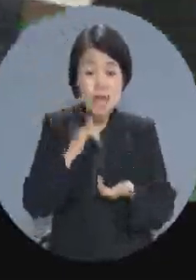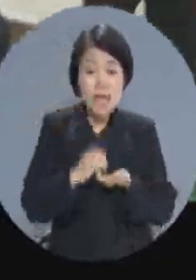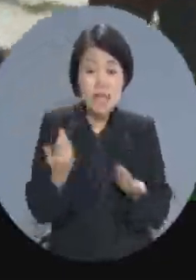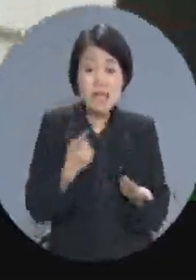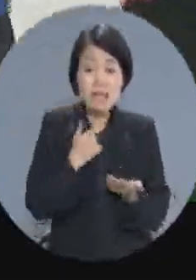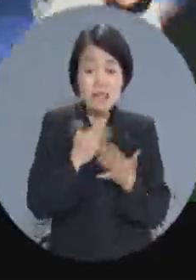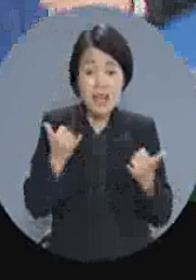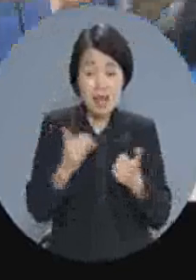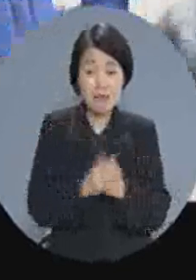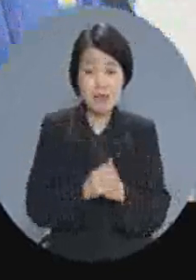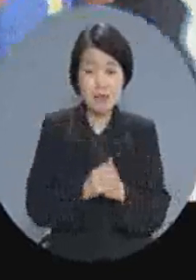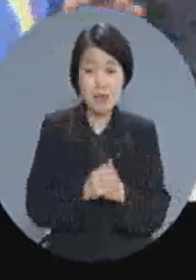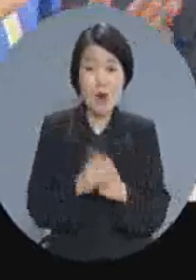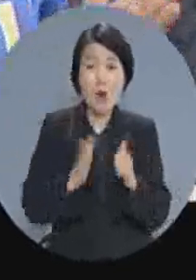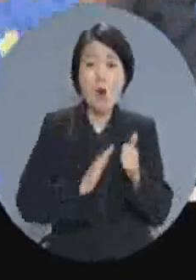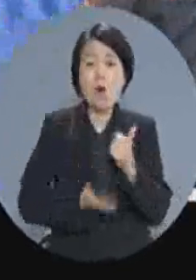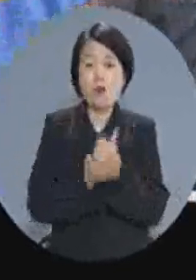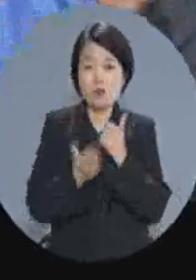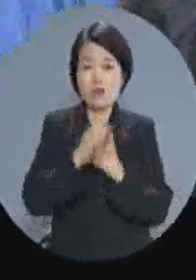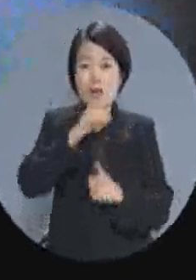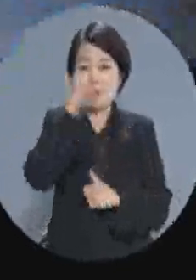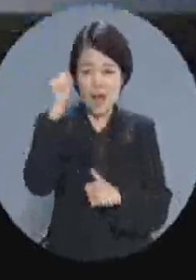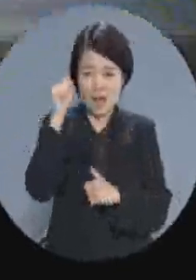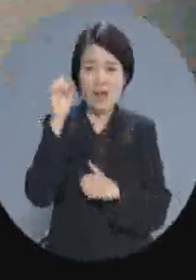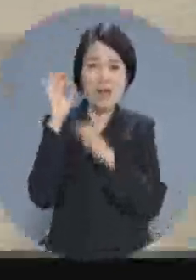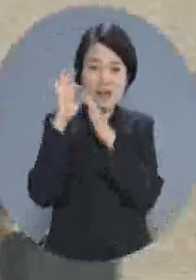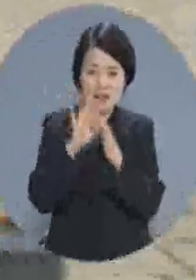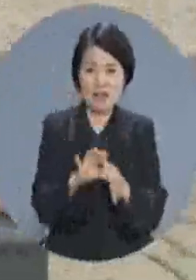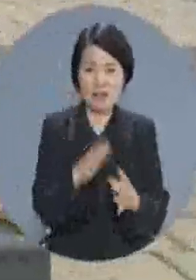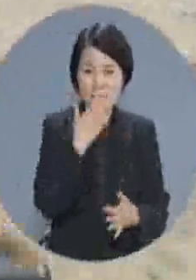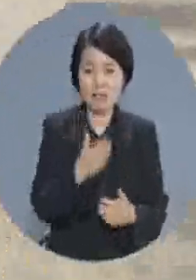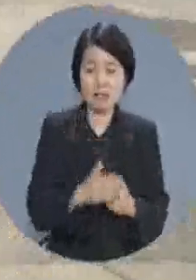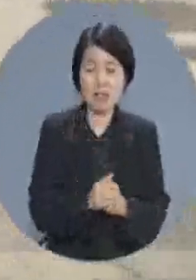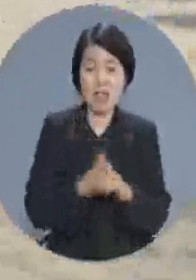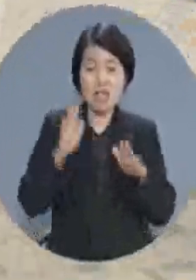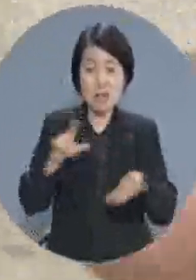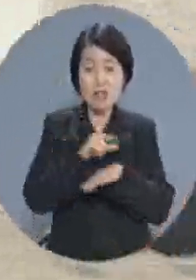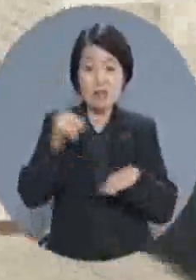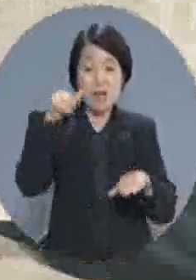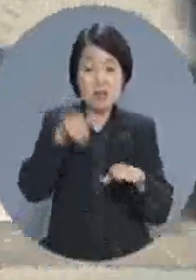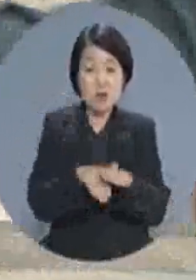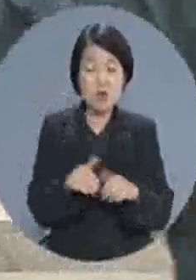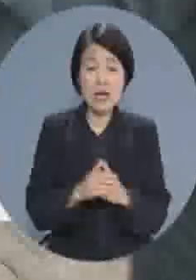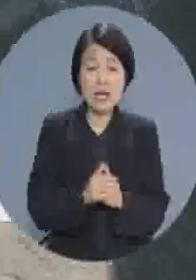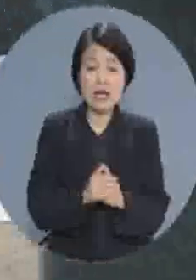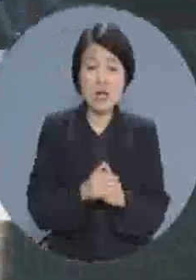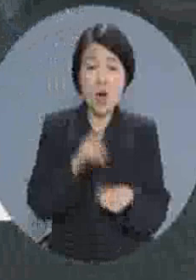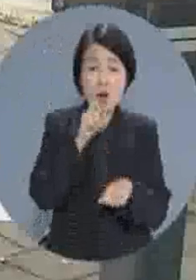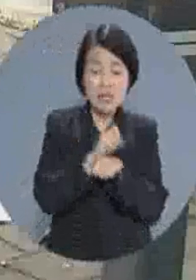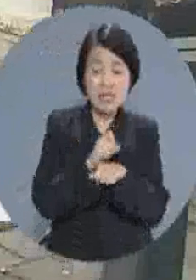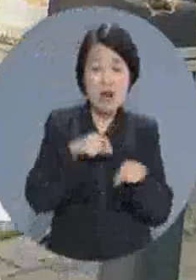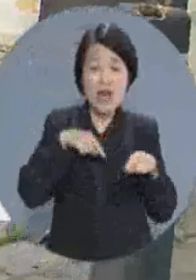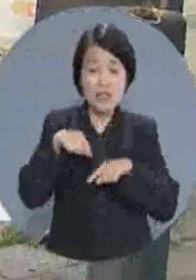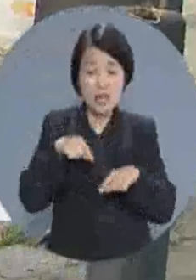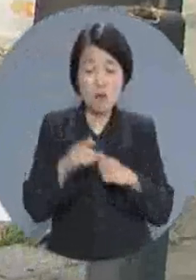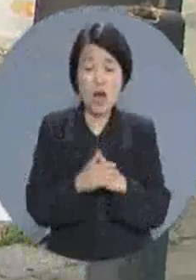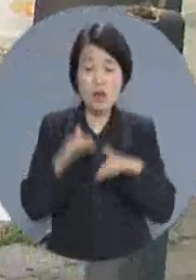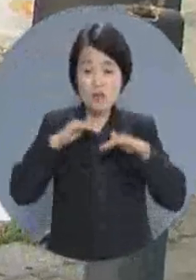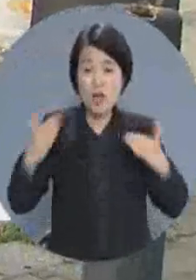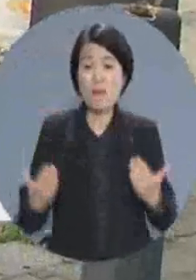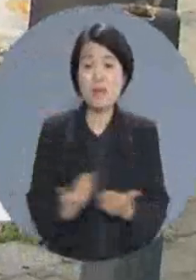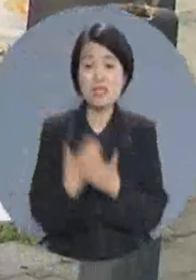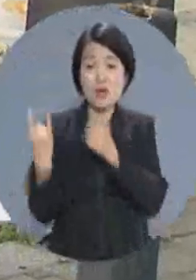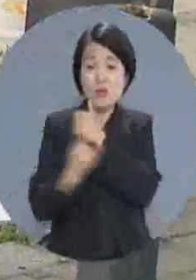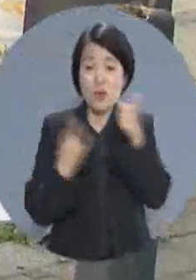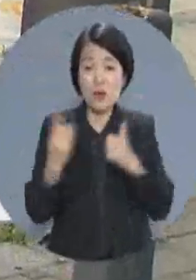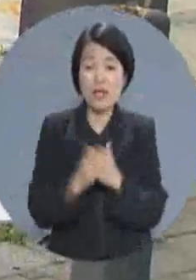예외 없이 공천과 당선행 열차를 탔습니다. 이번 지방선거에서도 비서관이나 행정관, 균형발전위원회